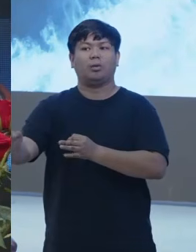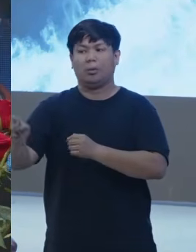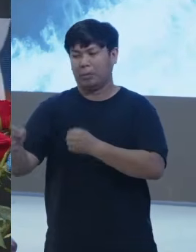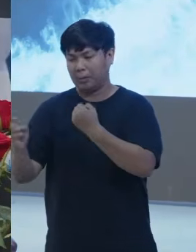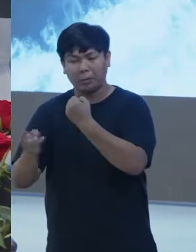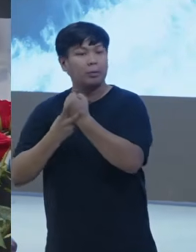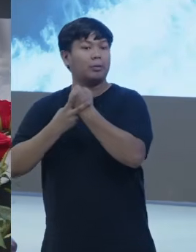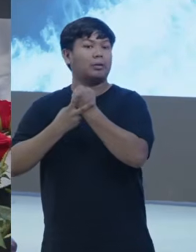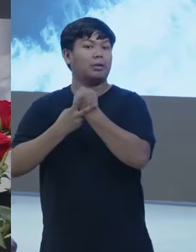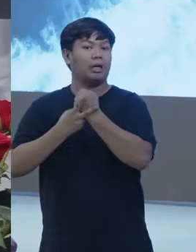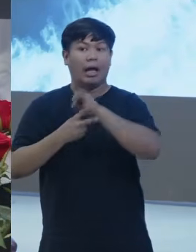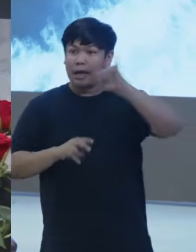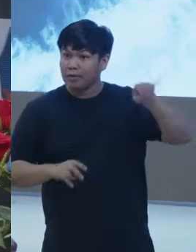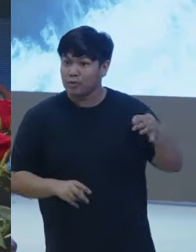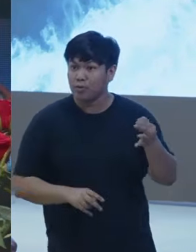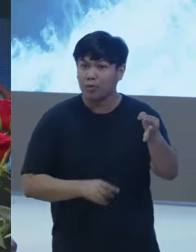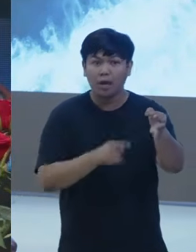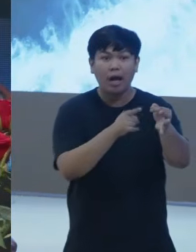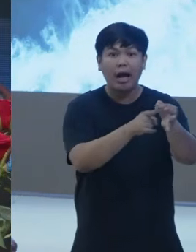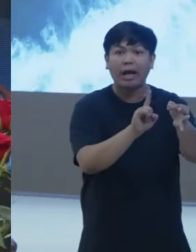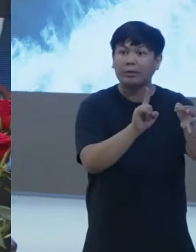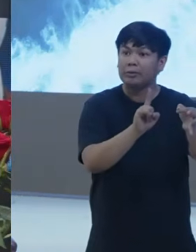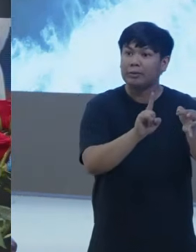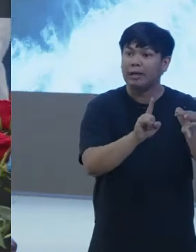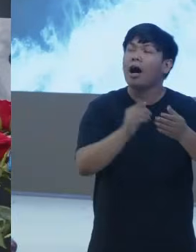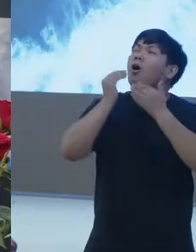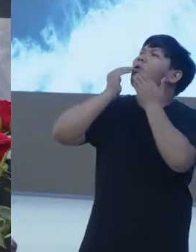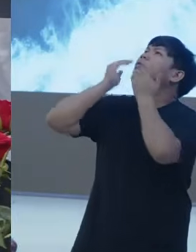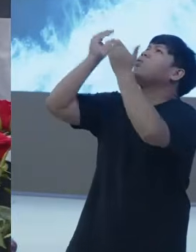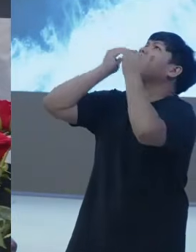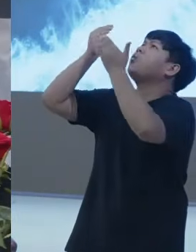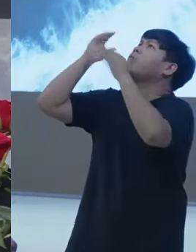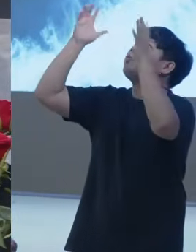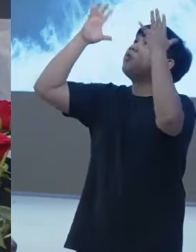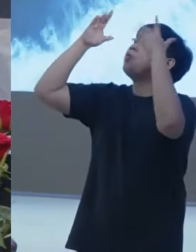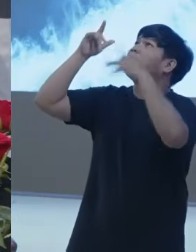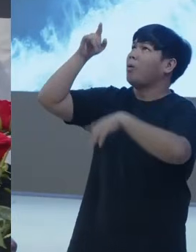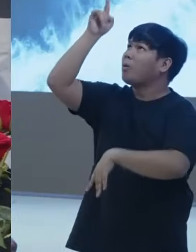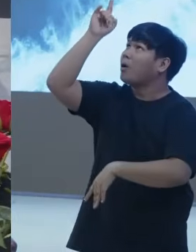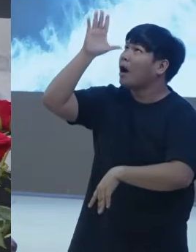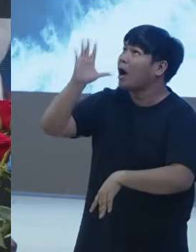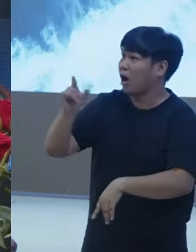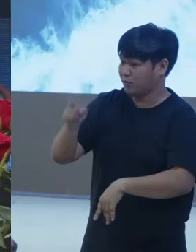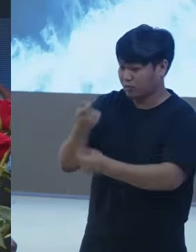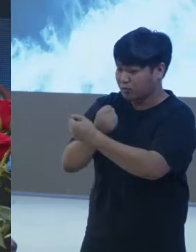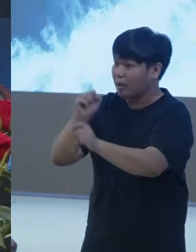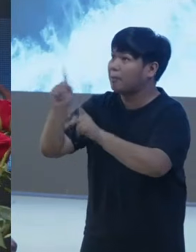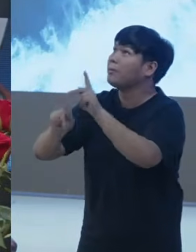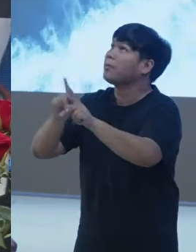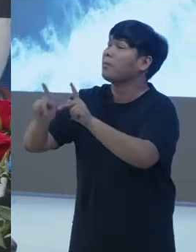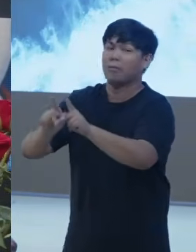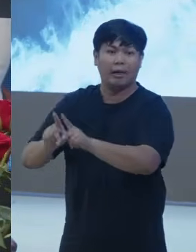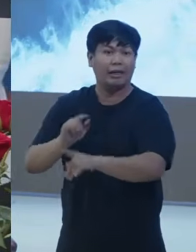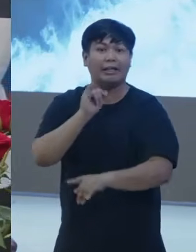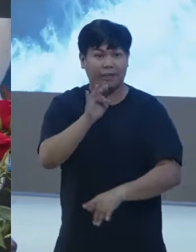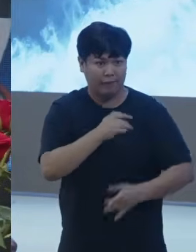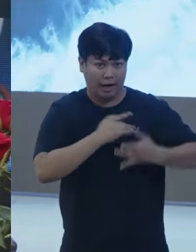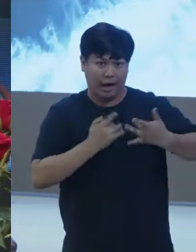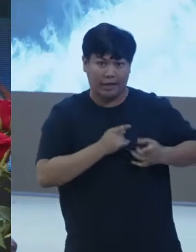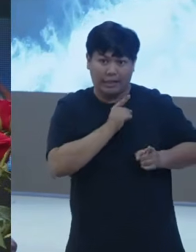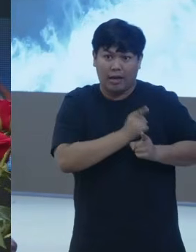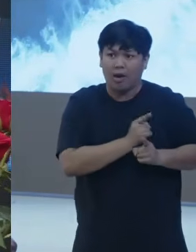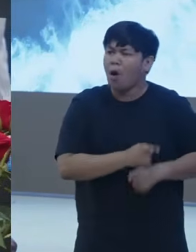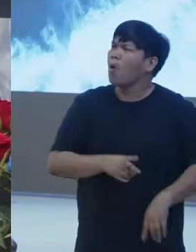dapat naging reaksyon ni Jonah dito ay pasasalamat at papuri. Di ba? Uy,